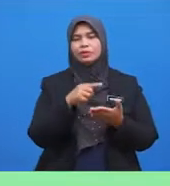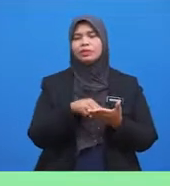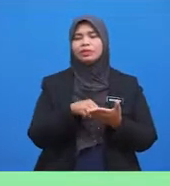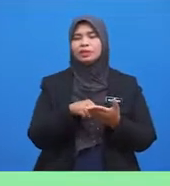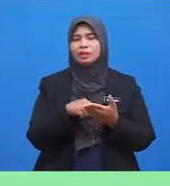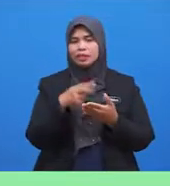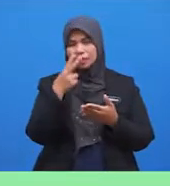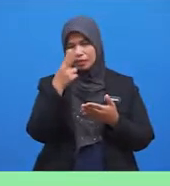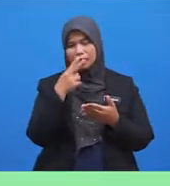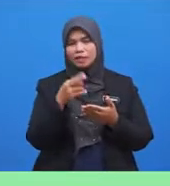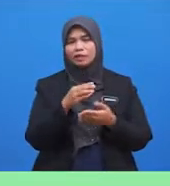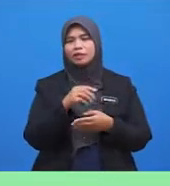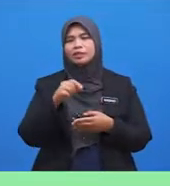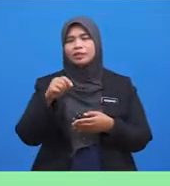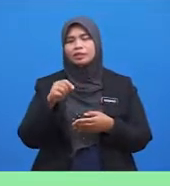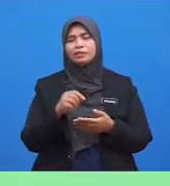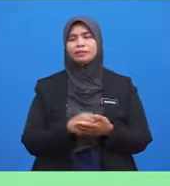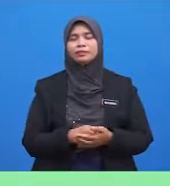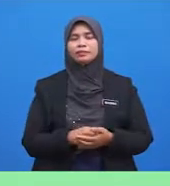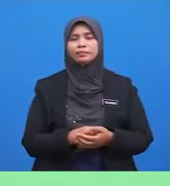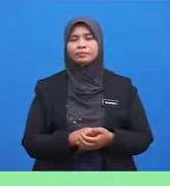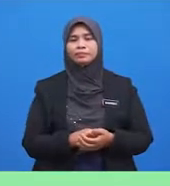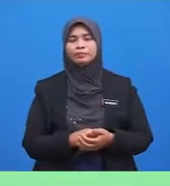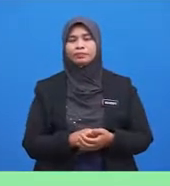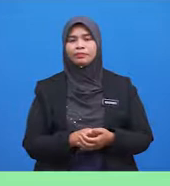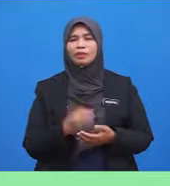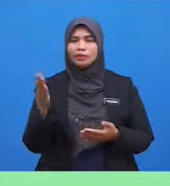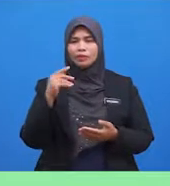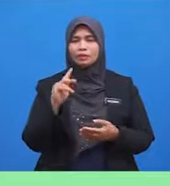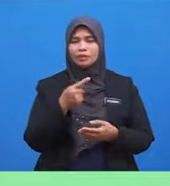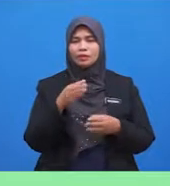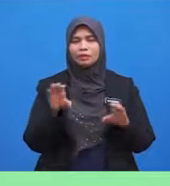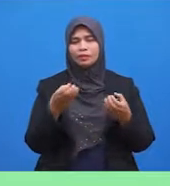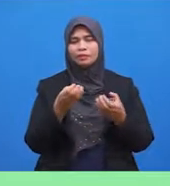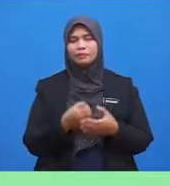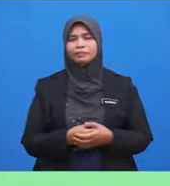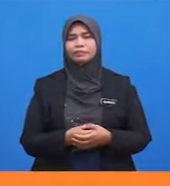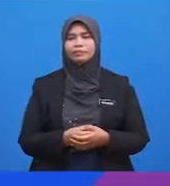disemak dan ditandatangani. Jom kita laksanakan.